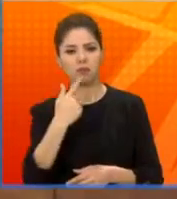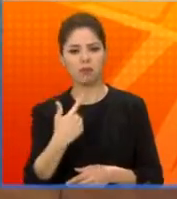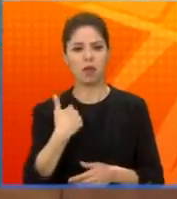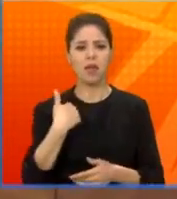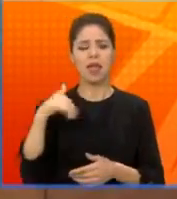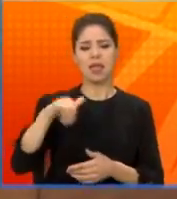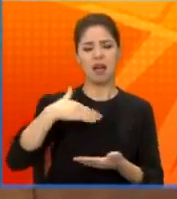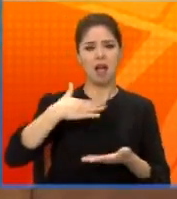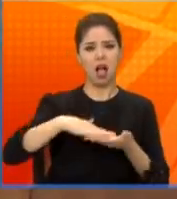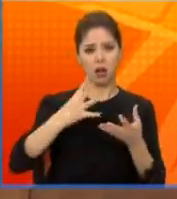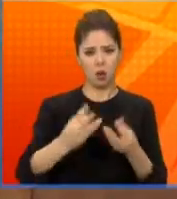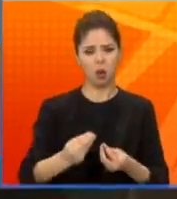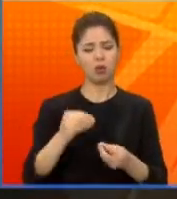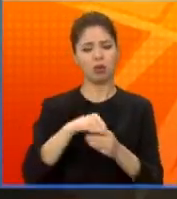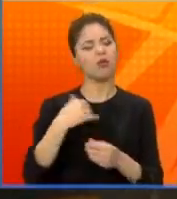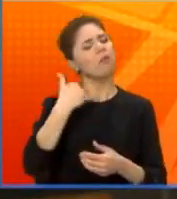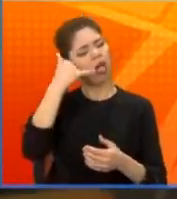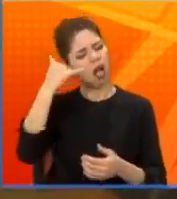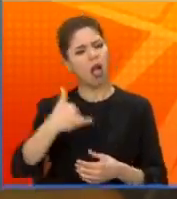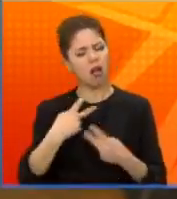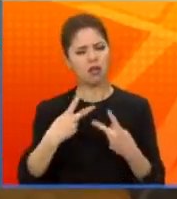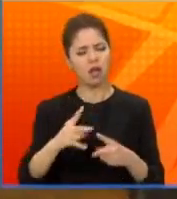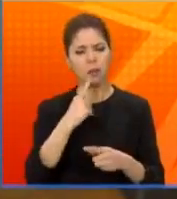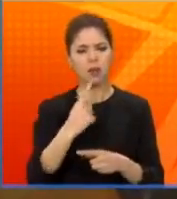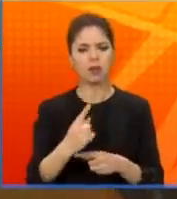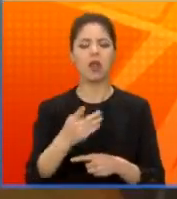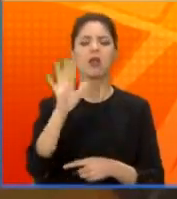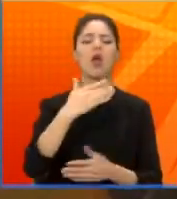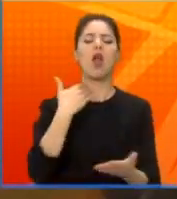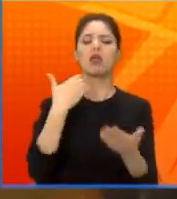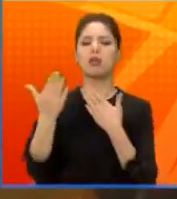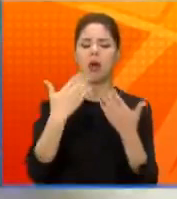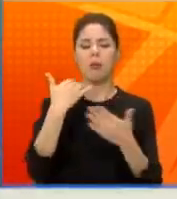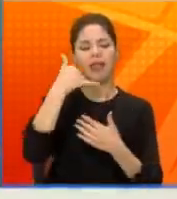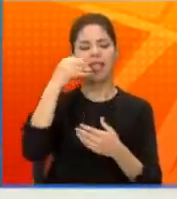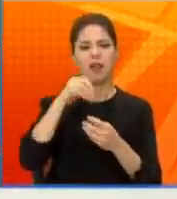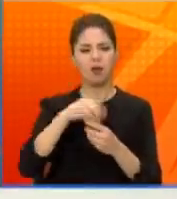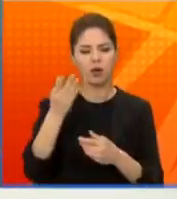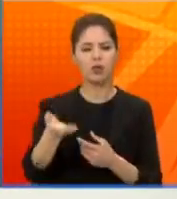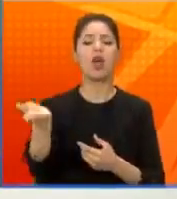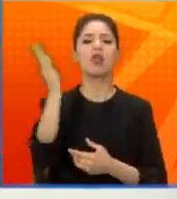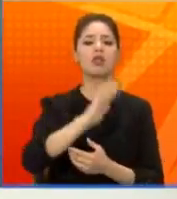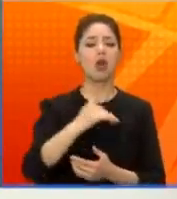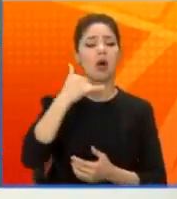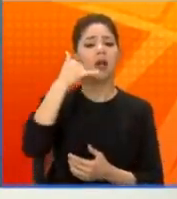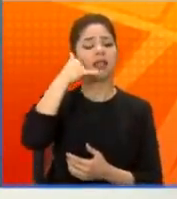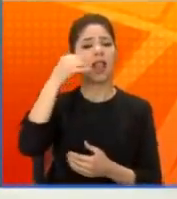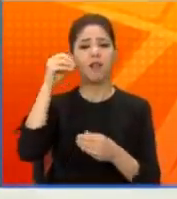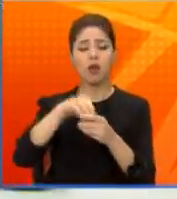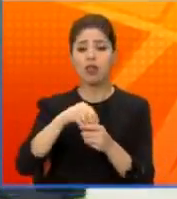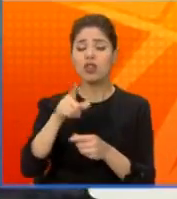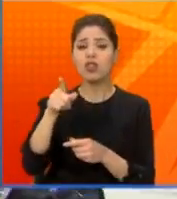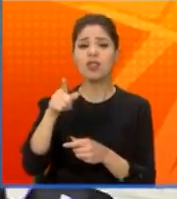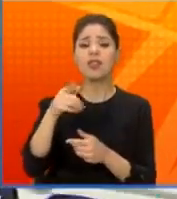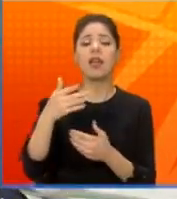yakın arkadaşım olduğu için bağla tabii dedim. Bir süre sohbet etti Albayrak belediye başkanı olan arkadaşıyla. Ama telefonun ucundaki